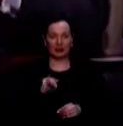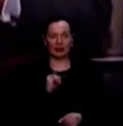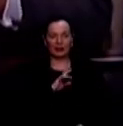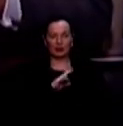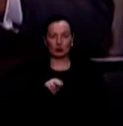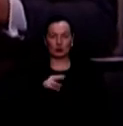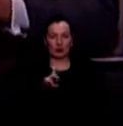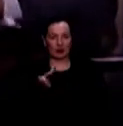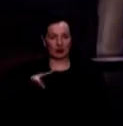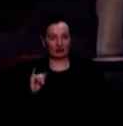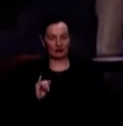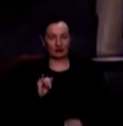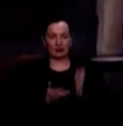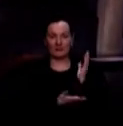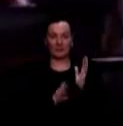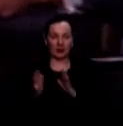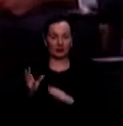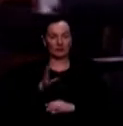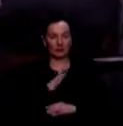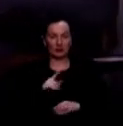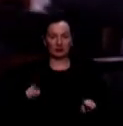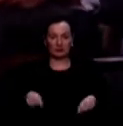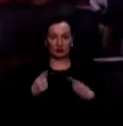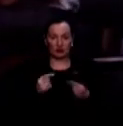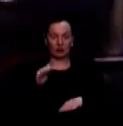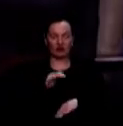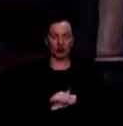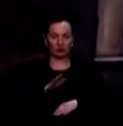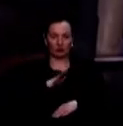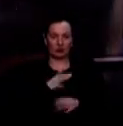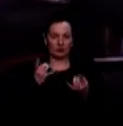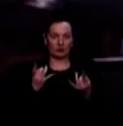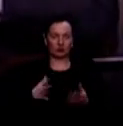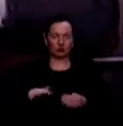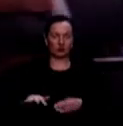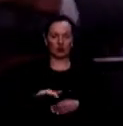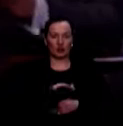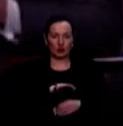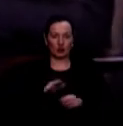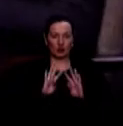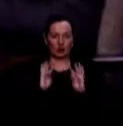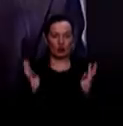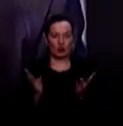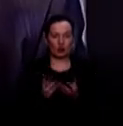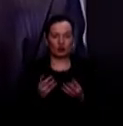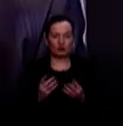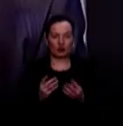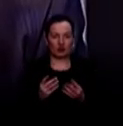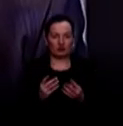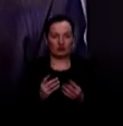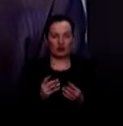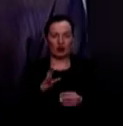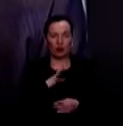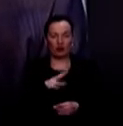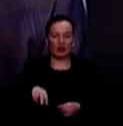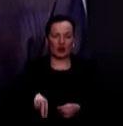папері були створені, але по факту це була просто територія, обгорожена забором, де там був директор із бухгалтером і все.